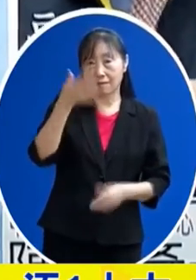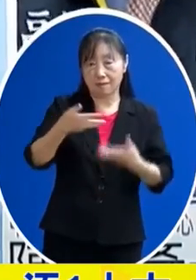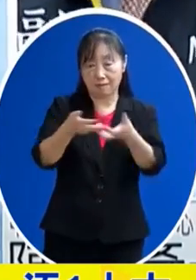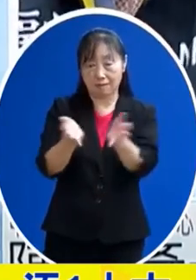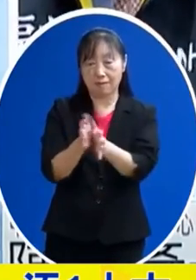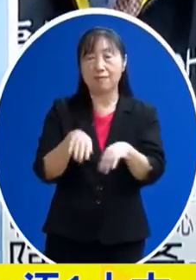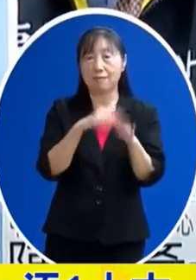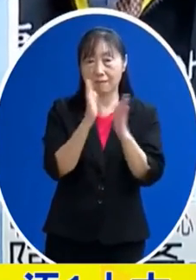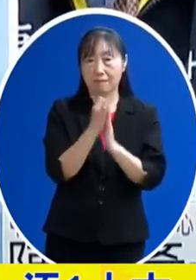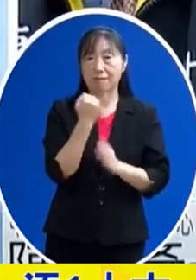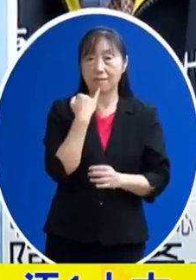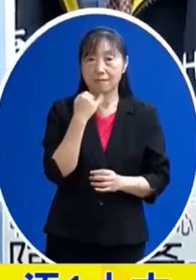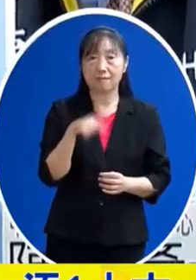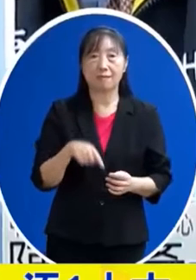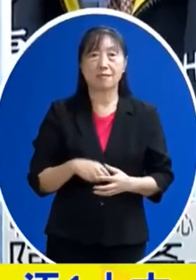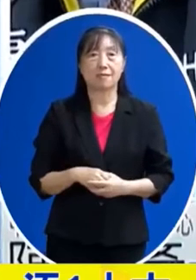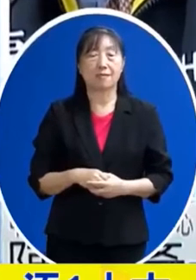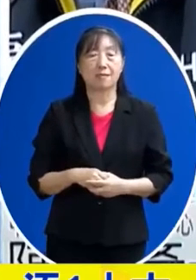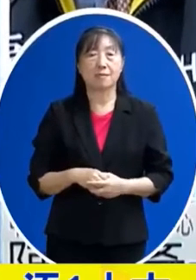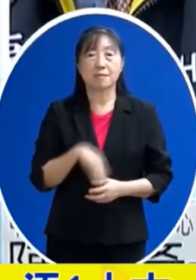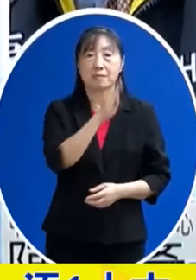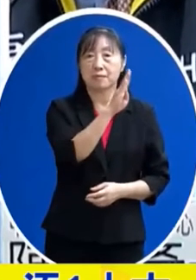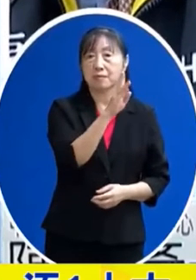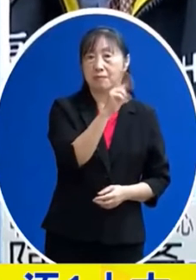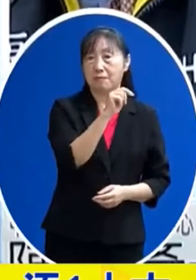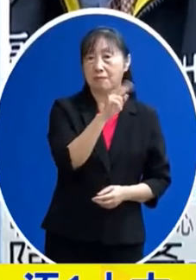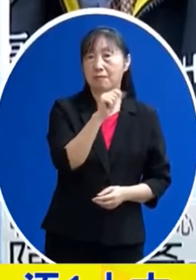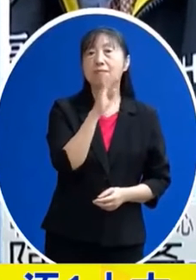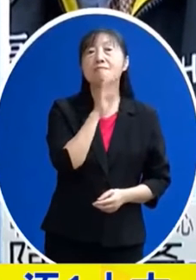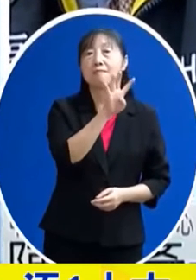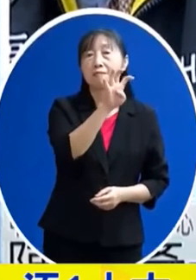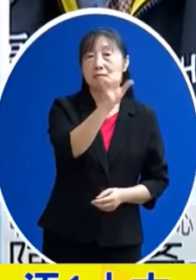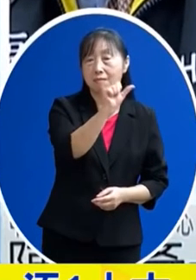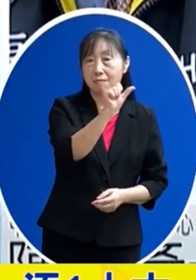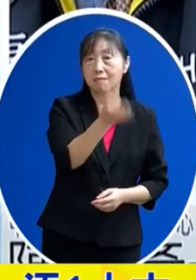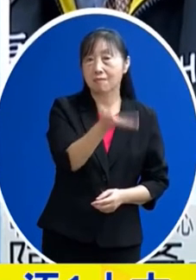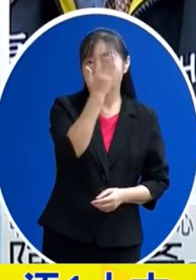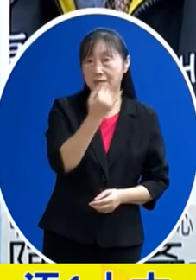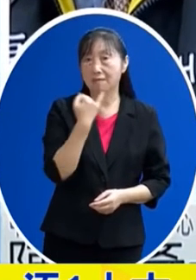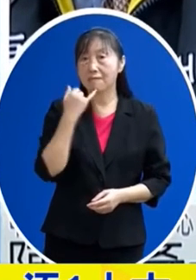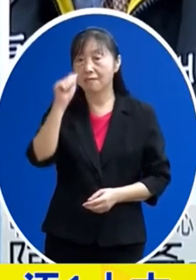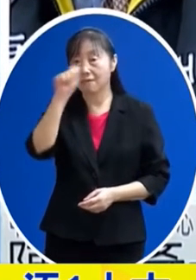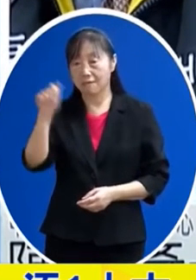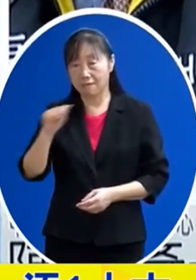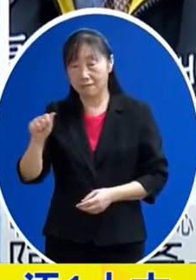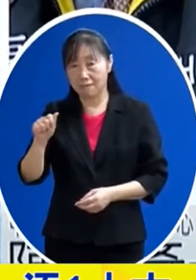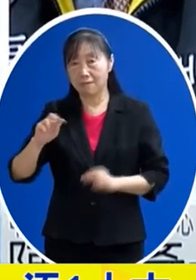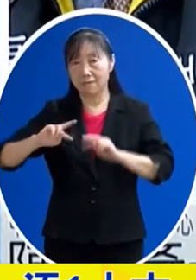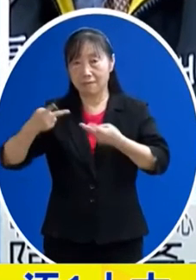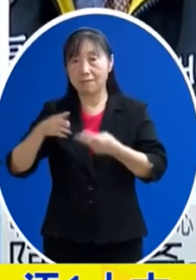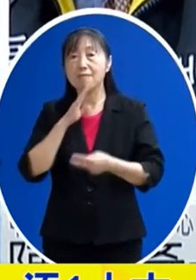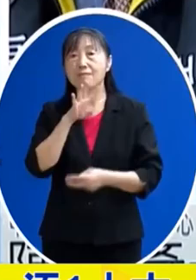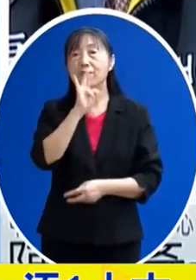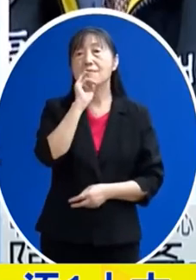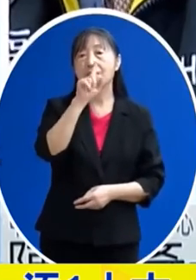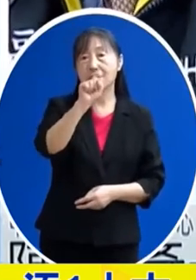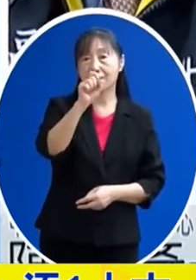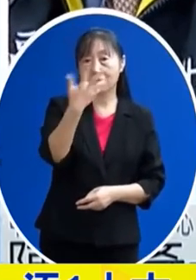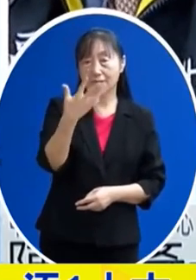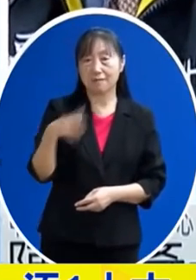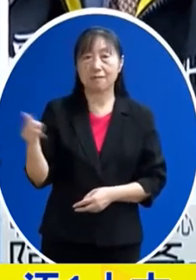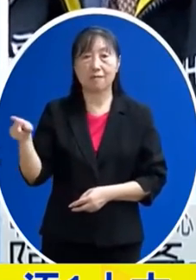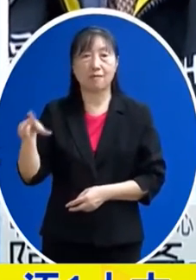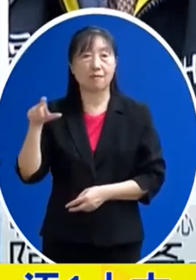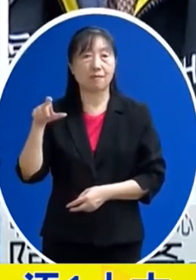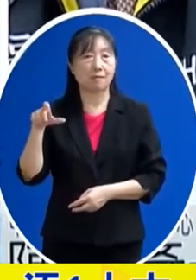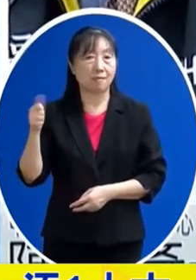民众。那这三BNT 是调整45岁的部分， AD 的部分是调整18跟54岁